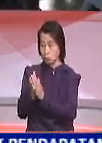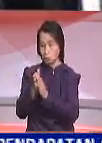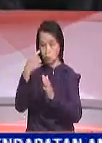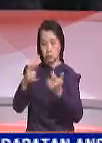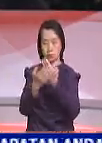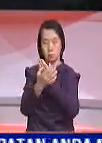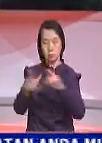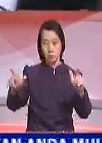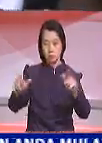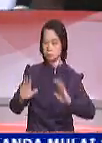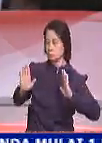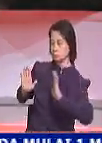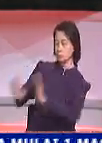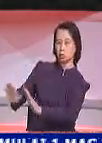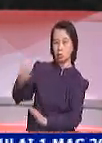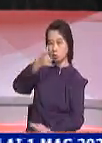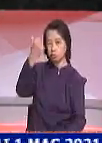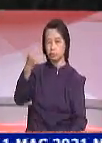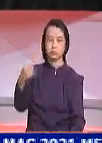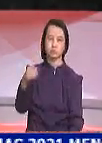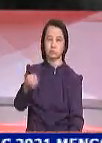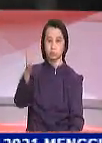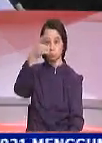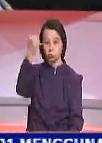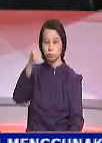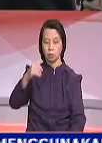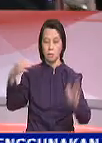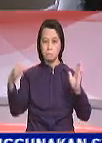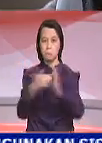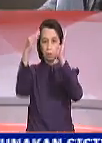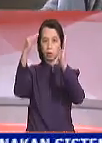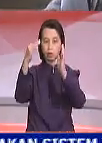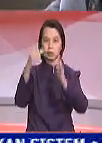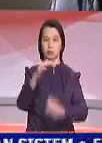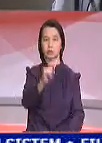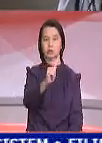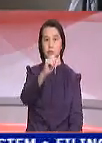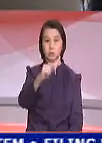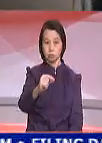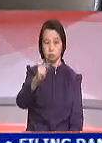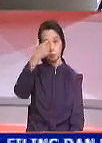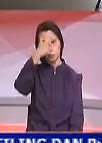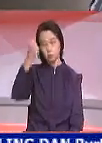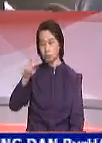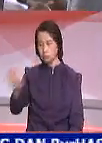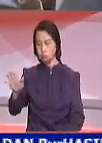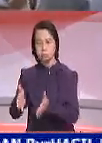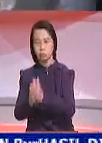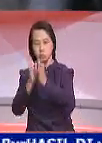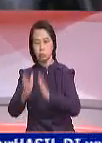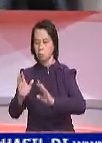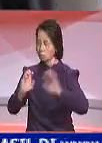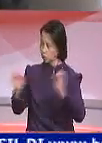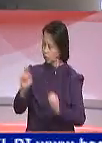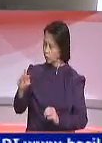kes juga ditolak kerana ia remeh. Ia juga dibantah Wakil Jabatan Peguam Negara kerana pemohon tidak mempunyai